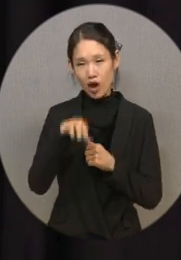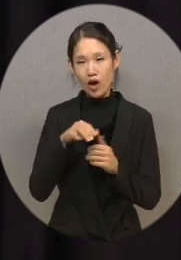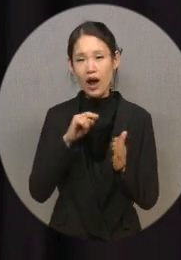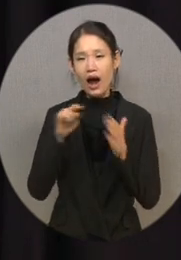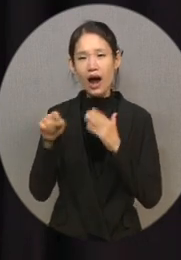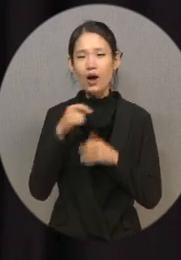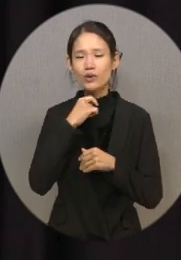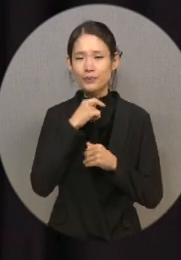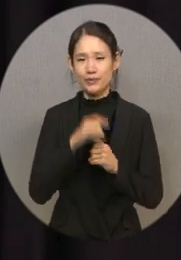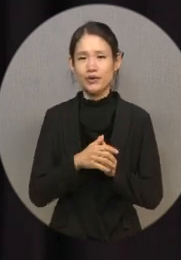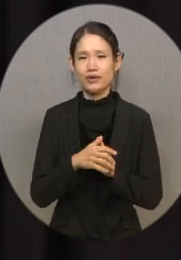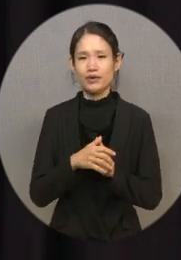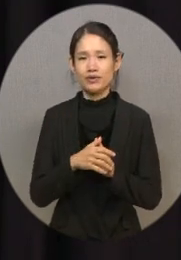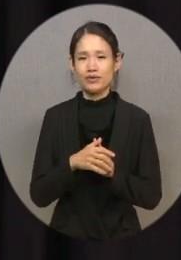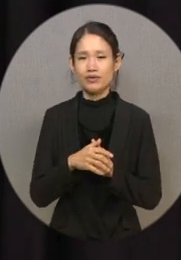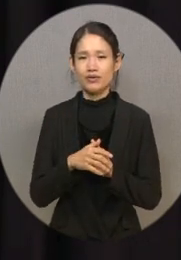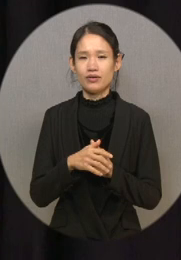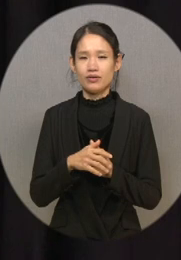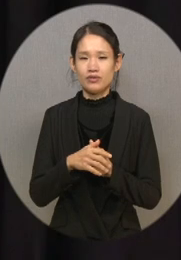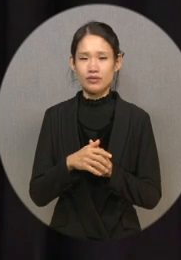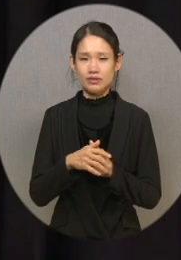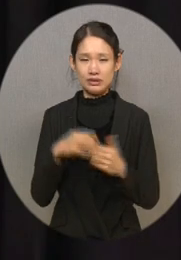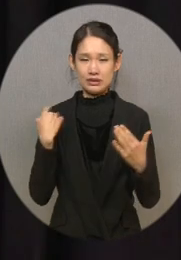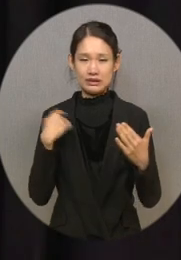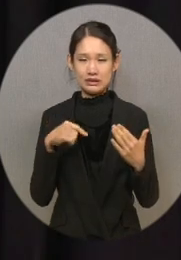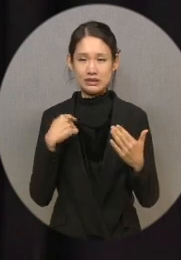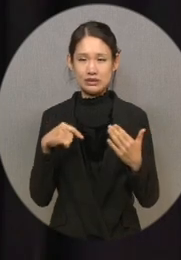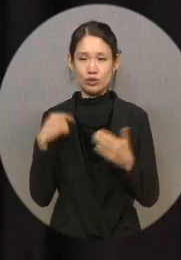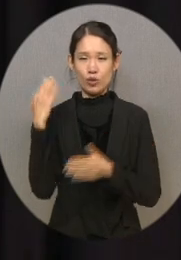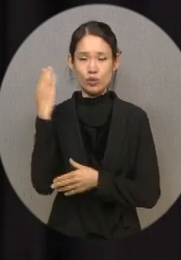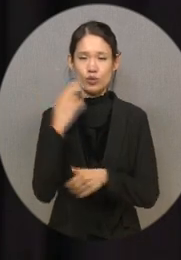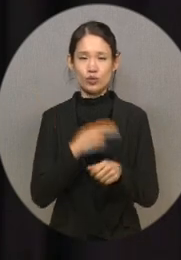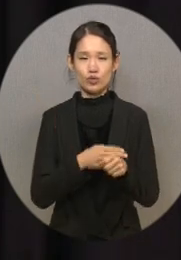그랬어요. 그런데 이제 저희 지도 교수님이